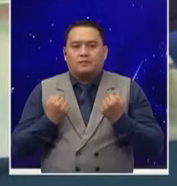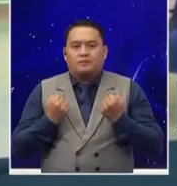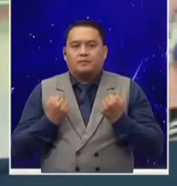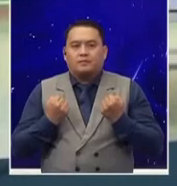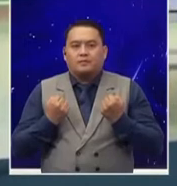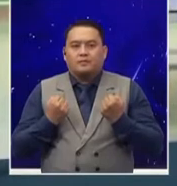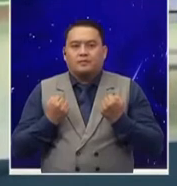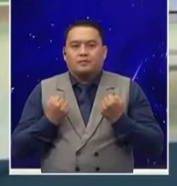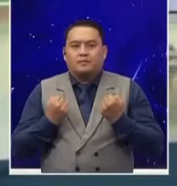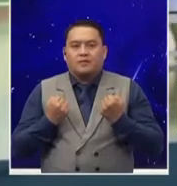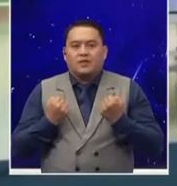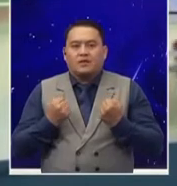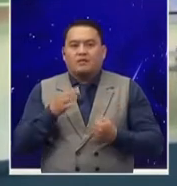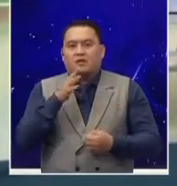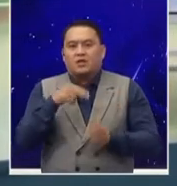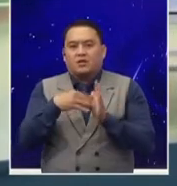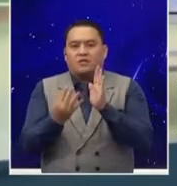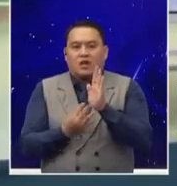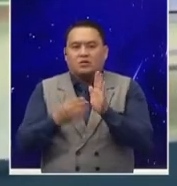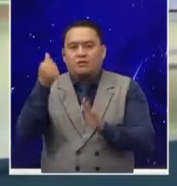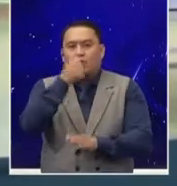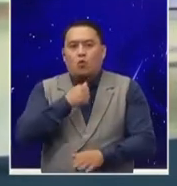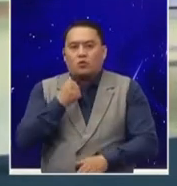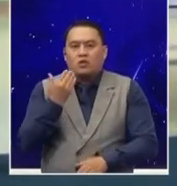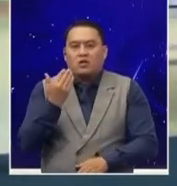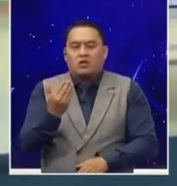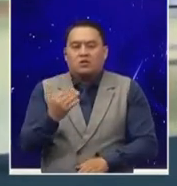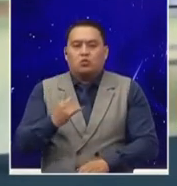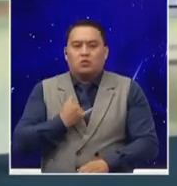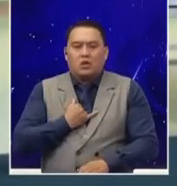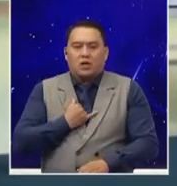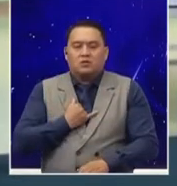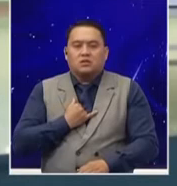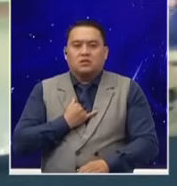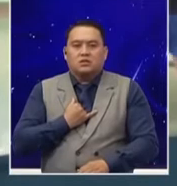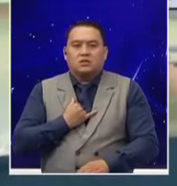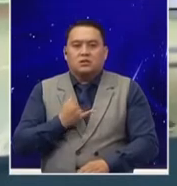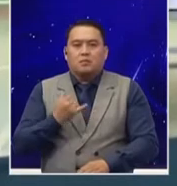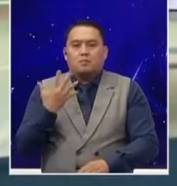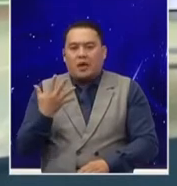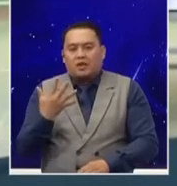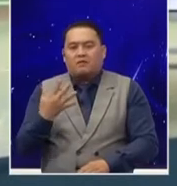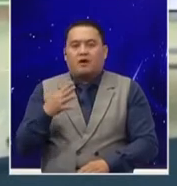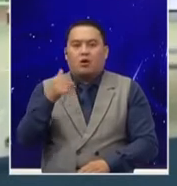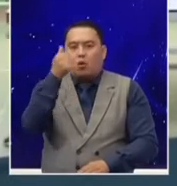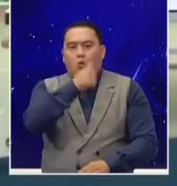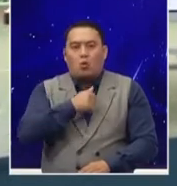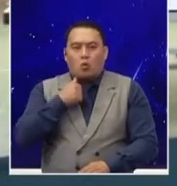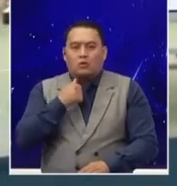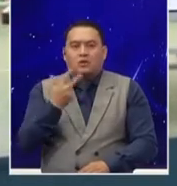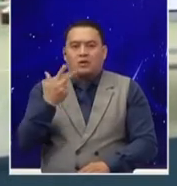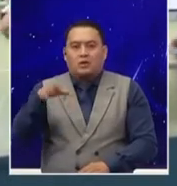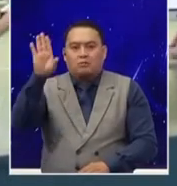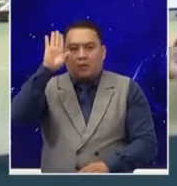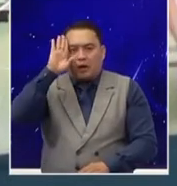Вот это сезон 2019 года. И плюс наши юные воспитанники 2005 года. Три мальчика.